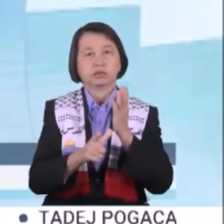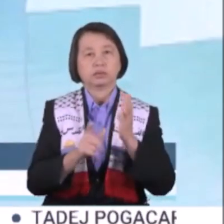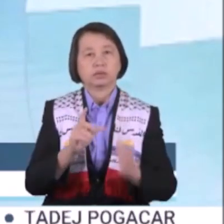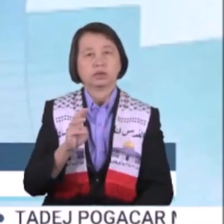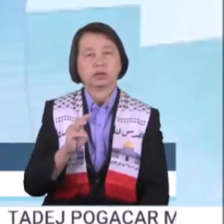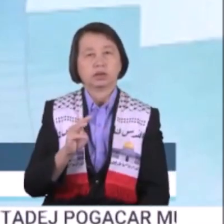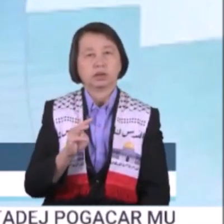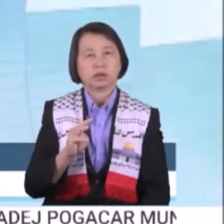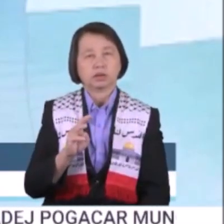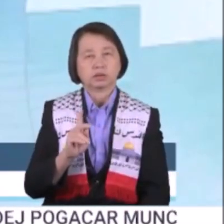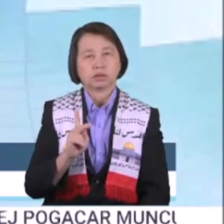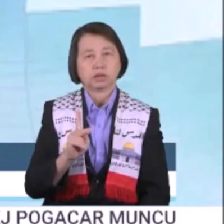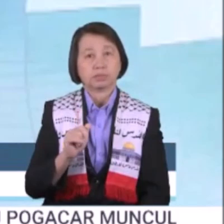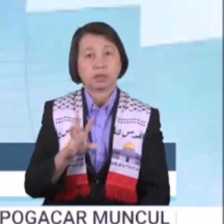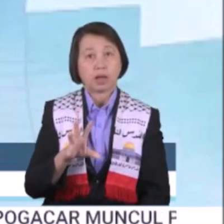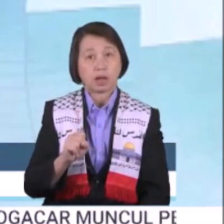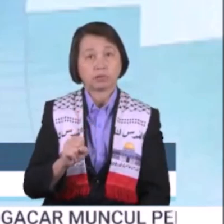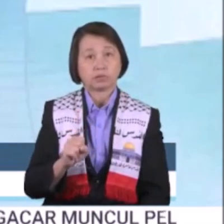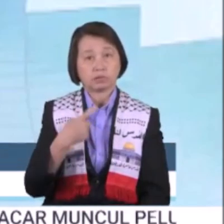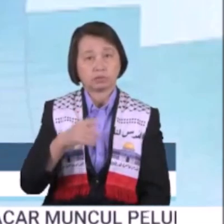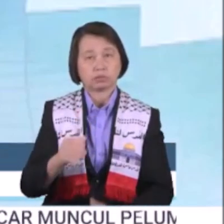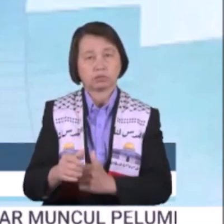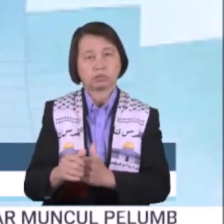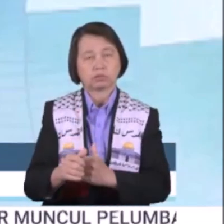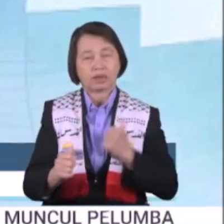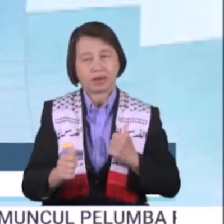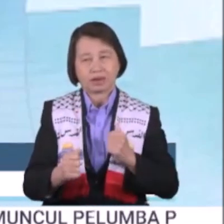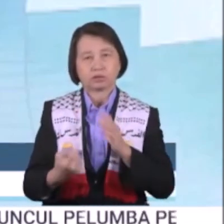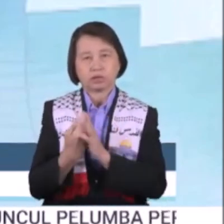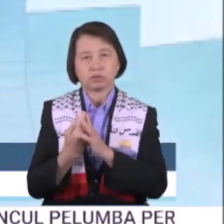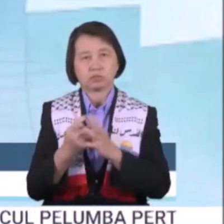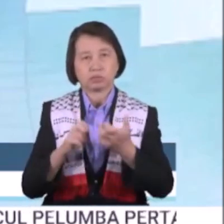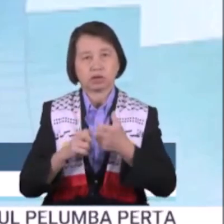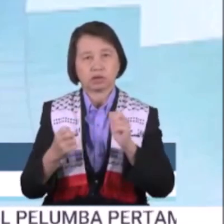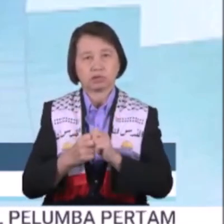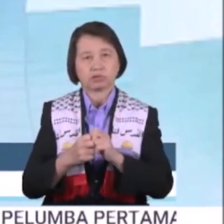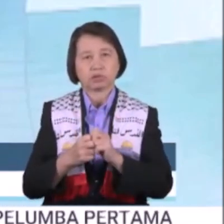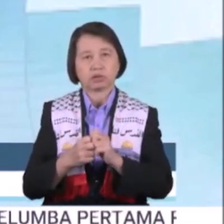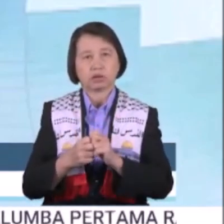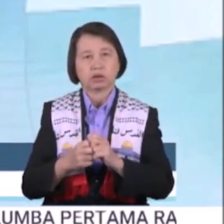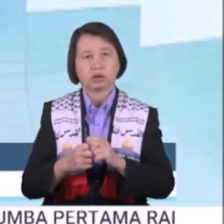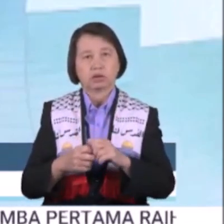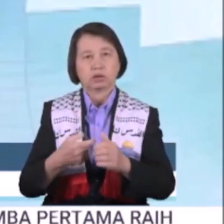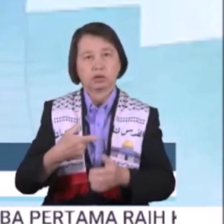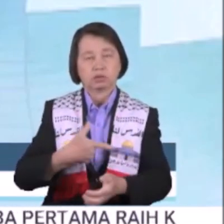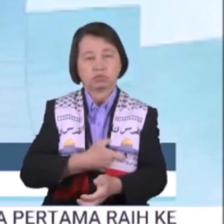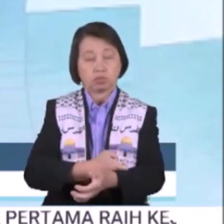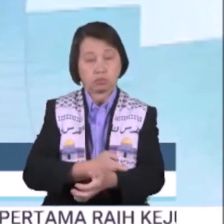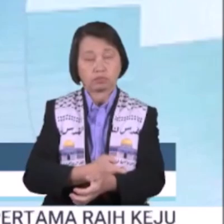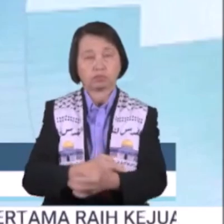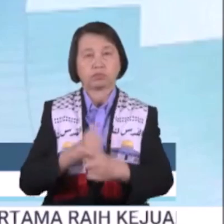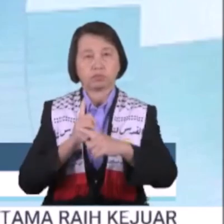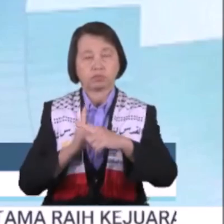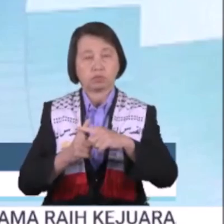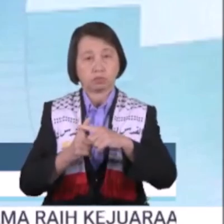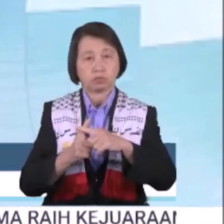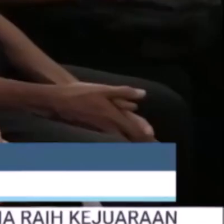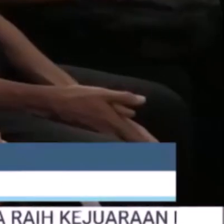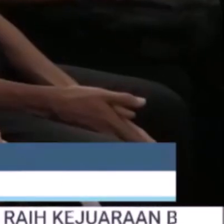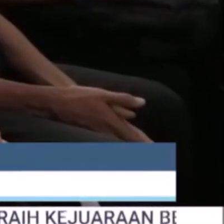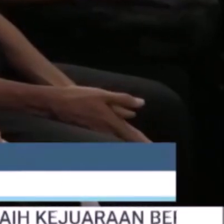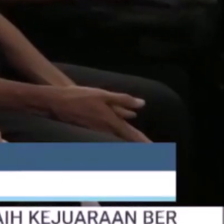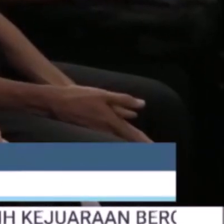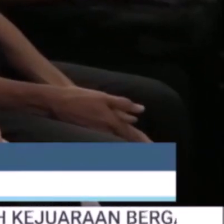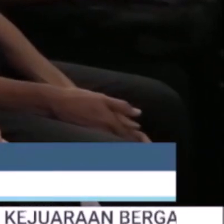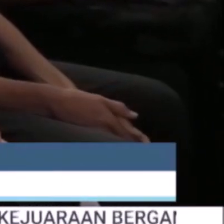Sukan Adam Adli Abdul Halim berkata ia bagi mengelakkan timbul isu positif doping dalam kalangan atlet negara di Paris. Menurut